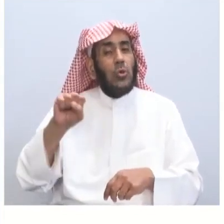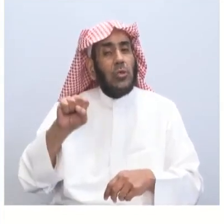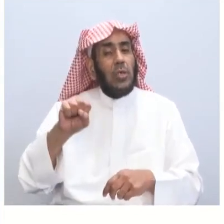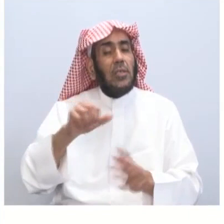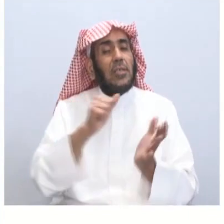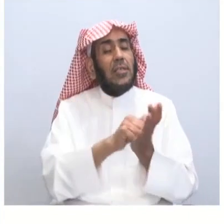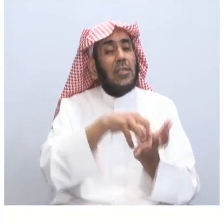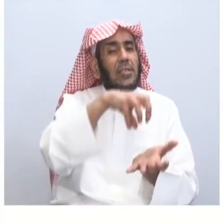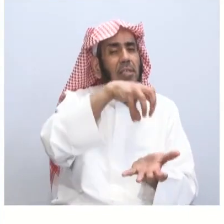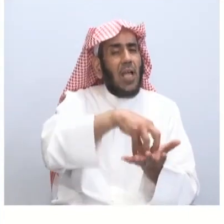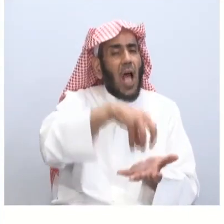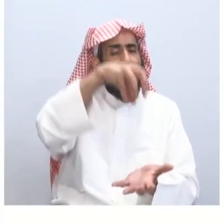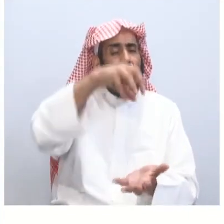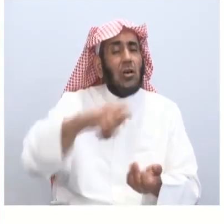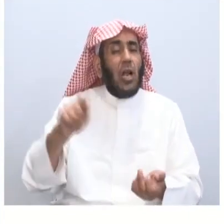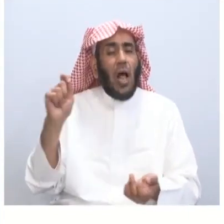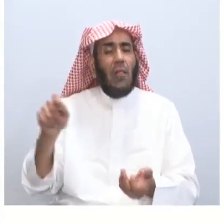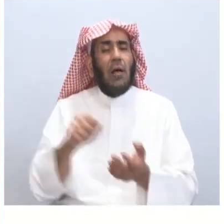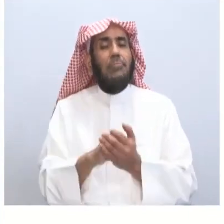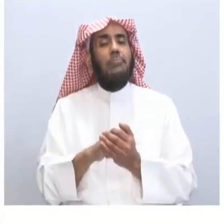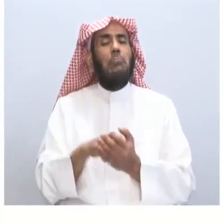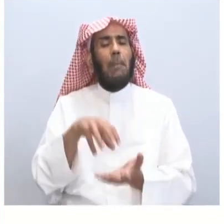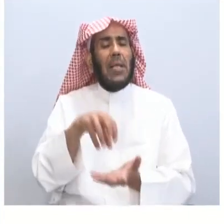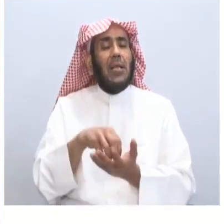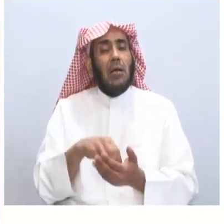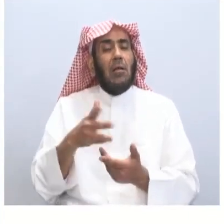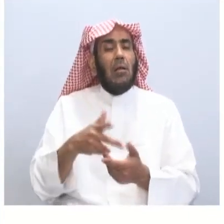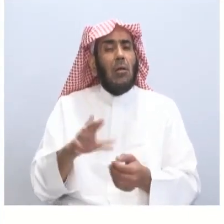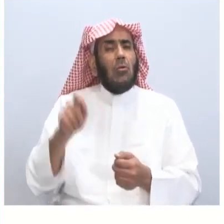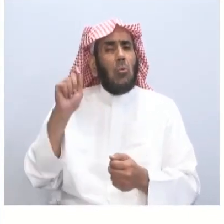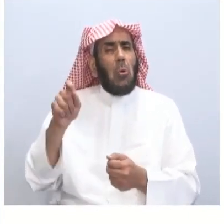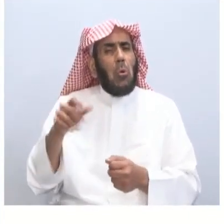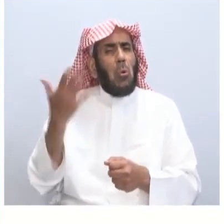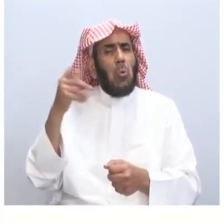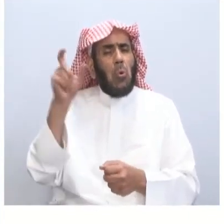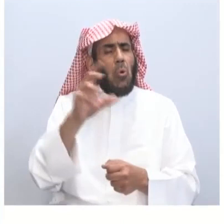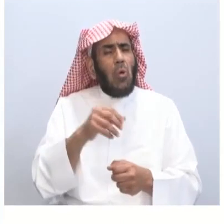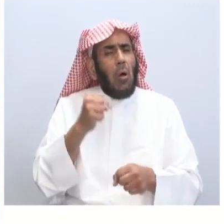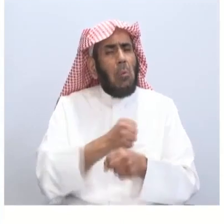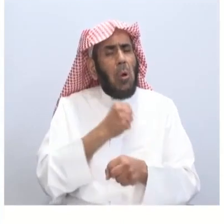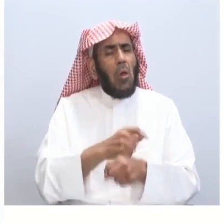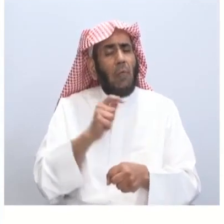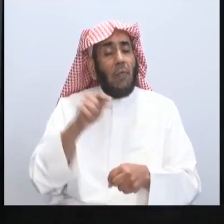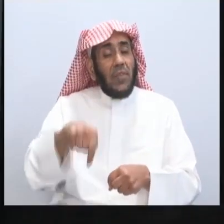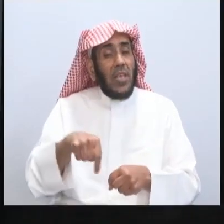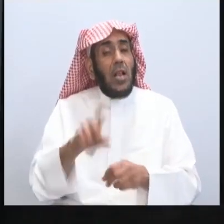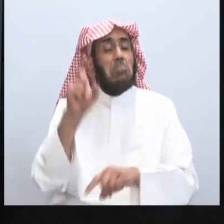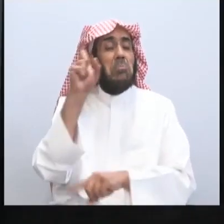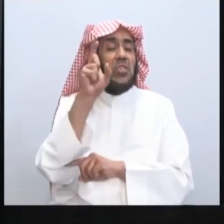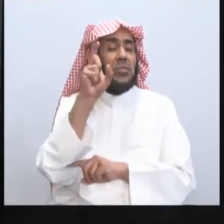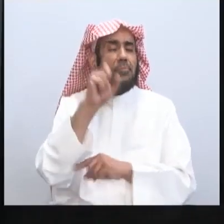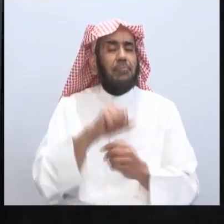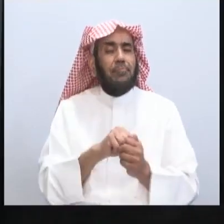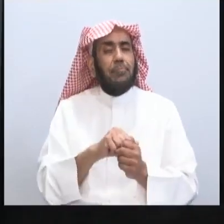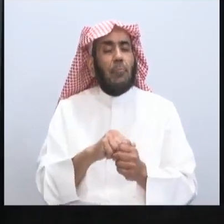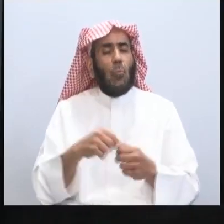دار للقضاء بعد ان كانوا القضاه يمارسون عملهم في المسجد